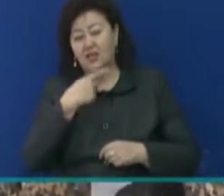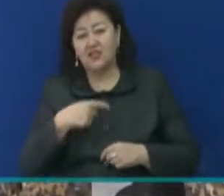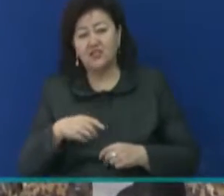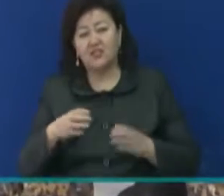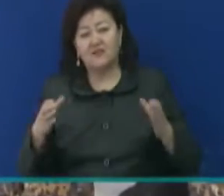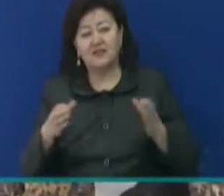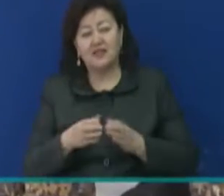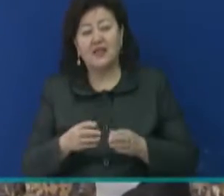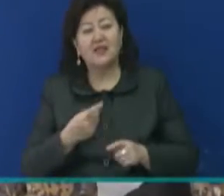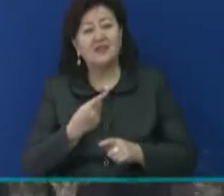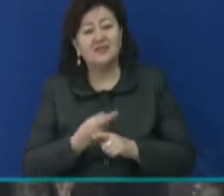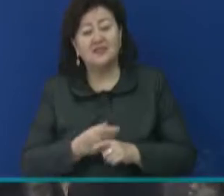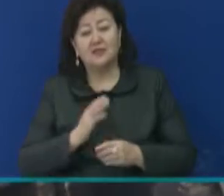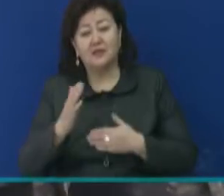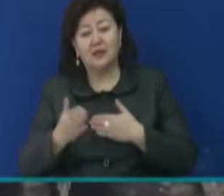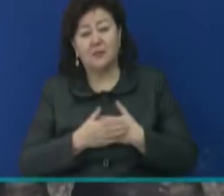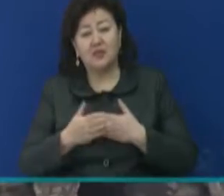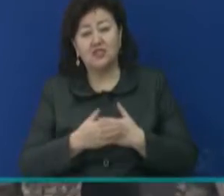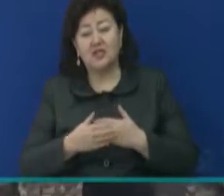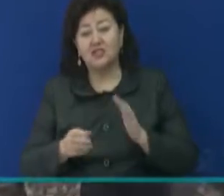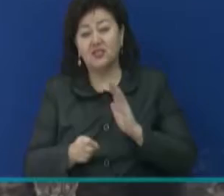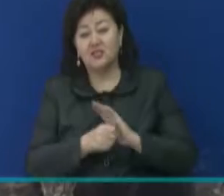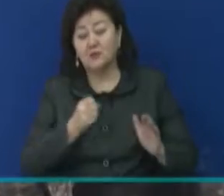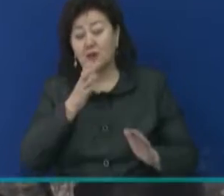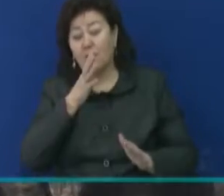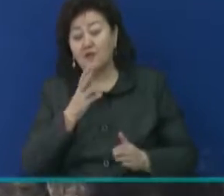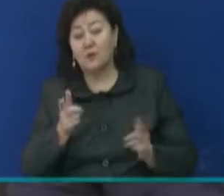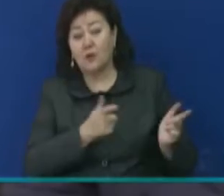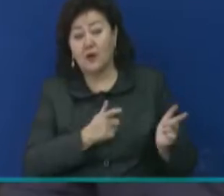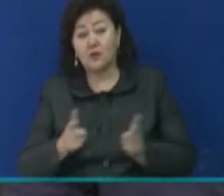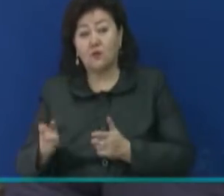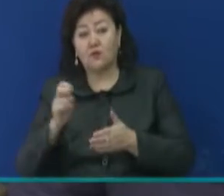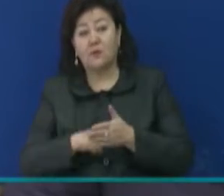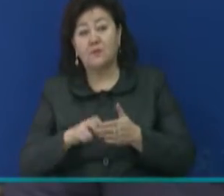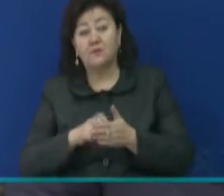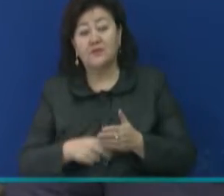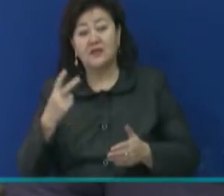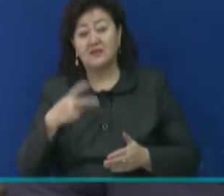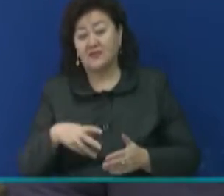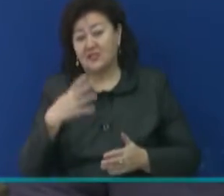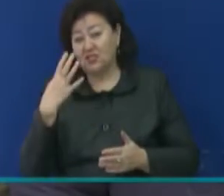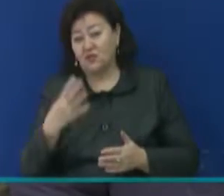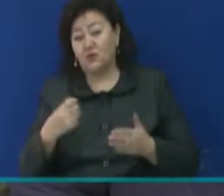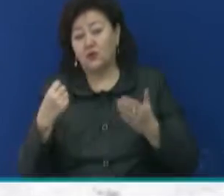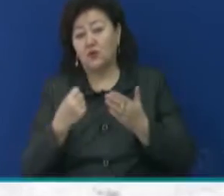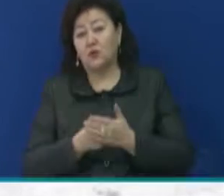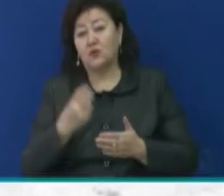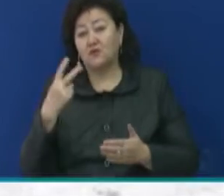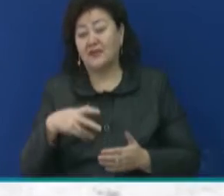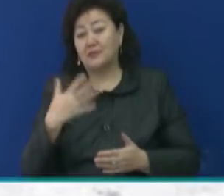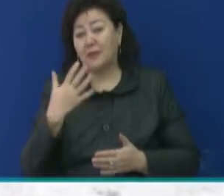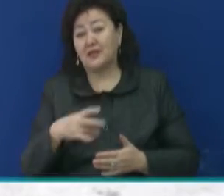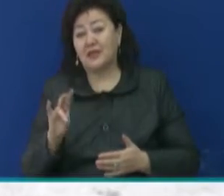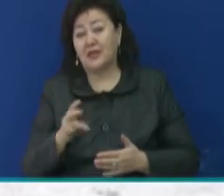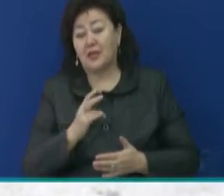и техники предстоящему зимнему периоду американский командно-штабные учения пройдут в период с 24 по 25 ноября